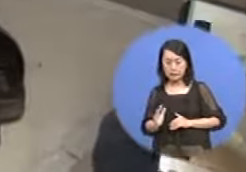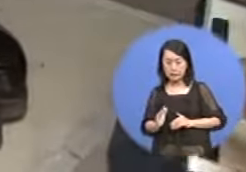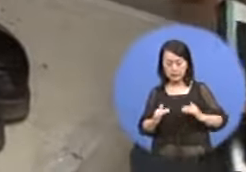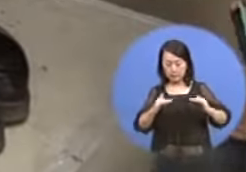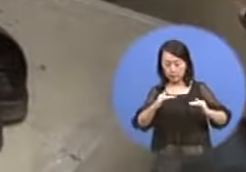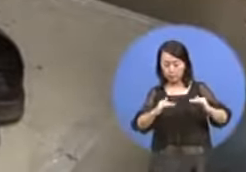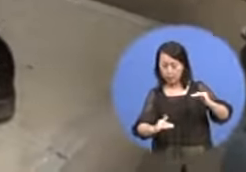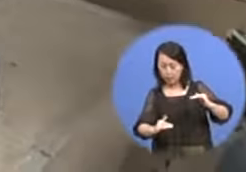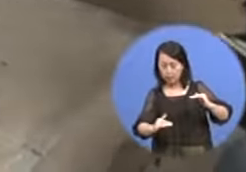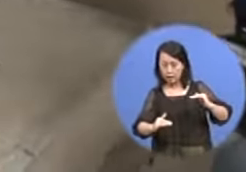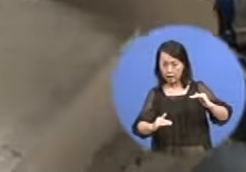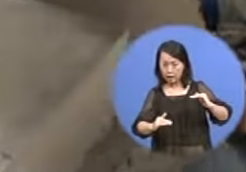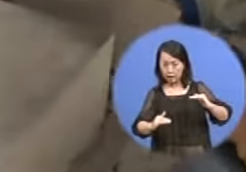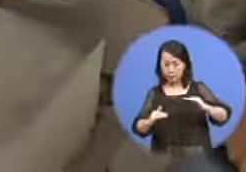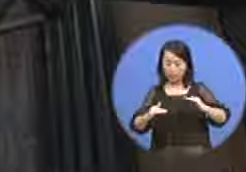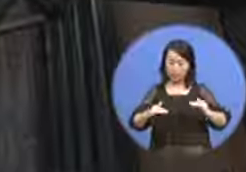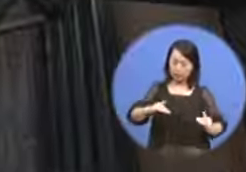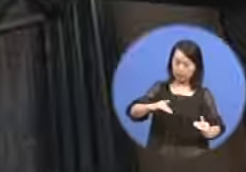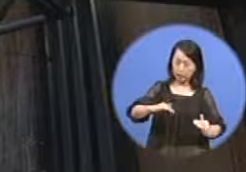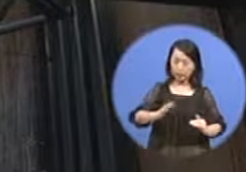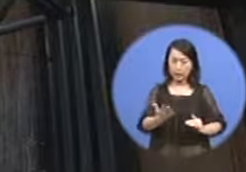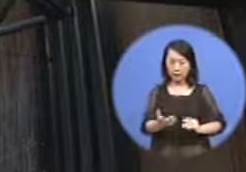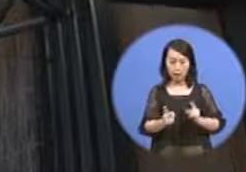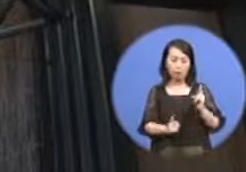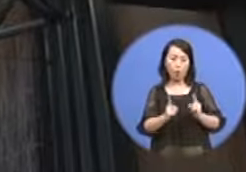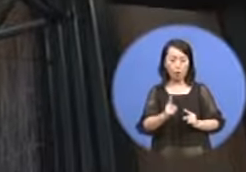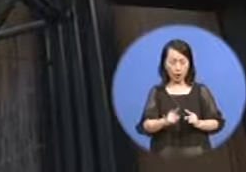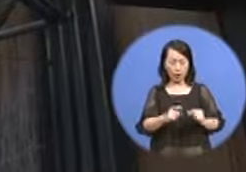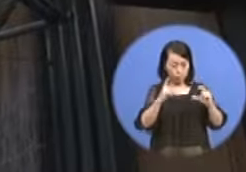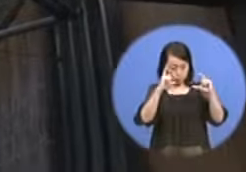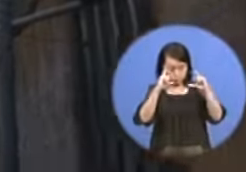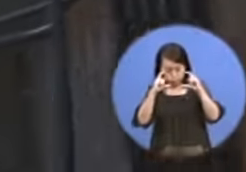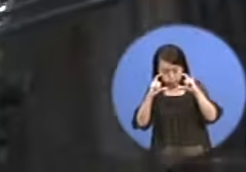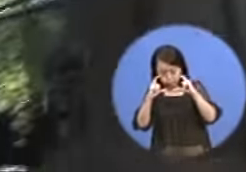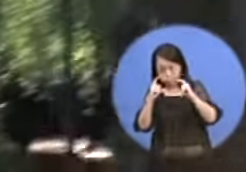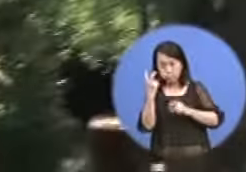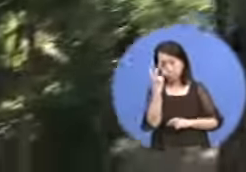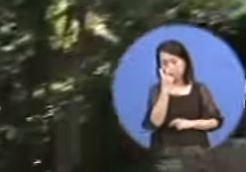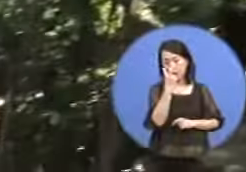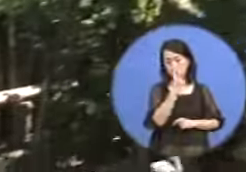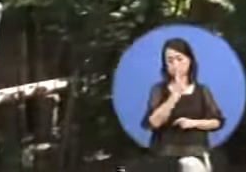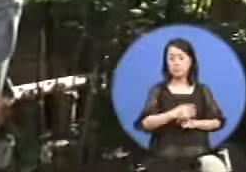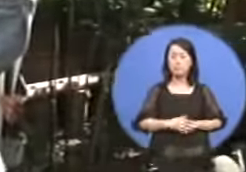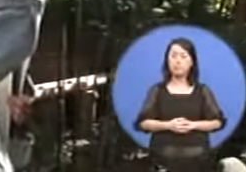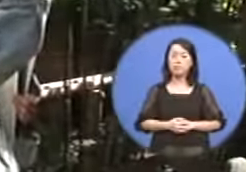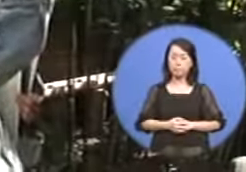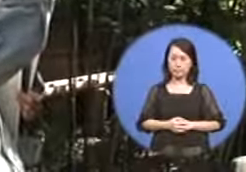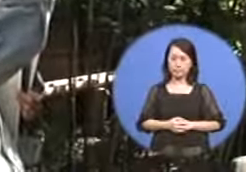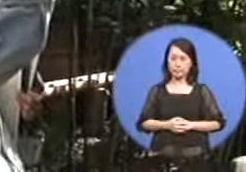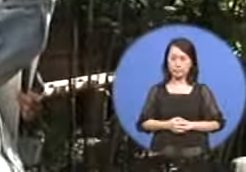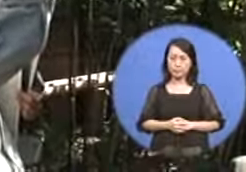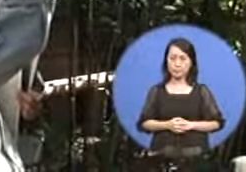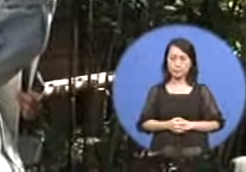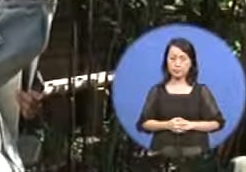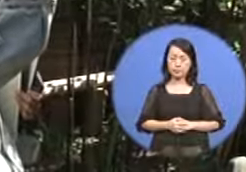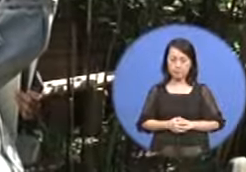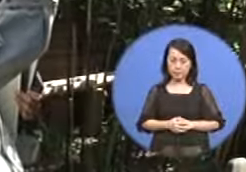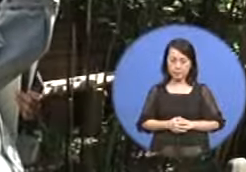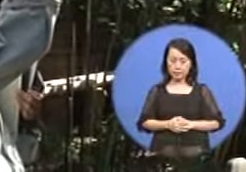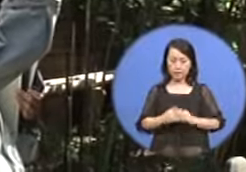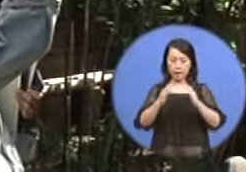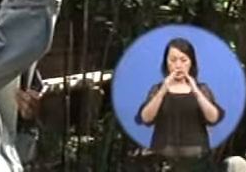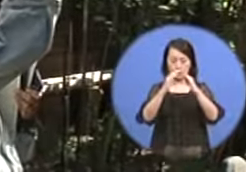下がないかとか、そのあたりを確認をして、同じように写真を撮らせていただくという順番です。で、以上で、建物